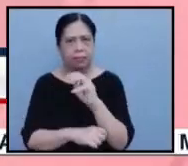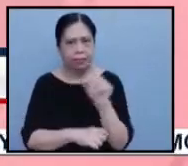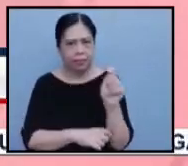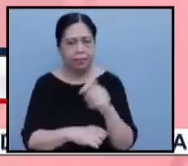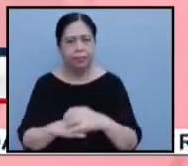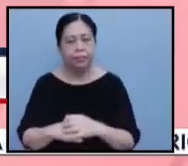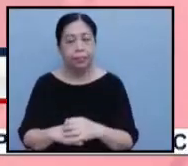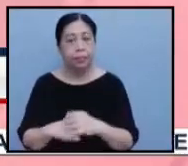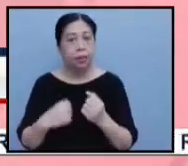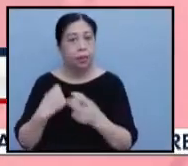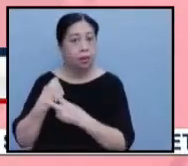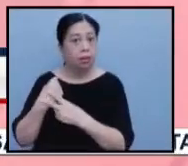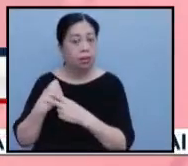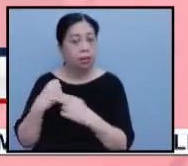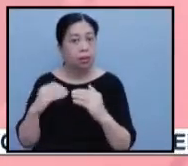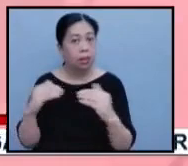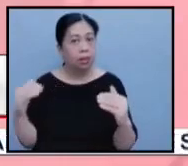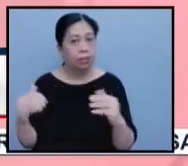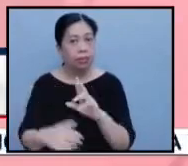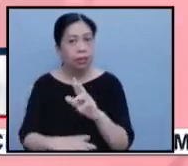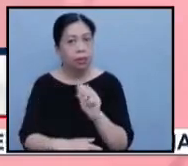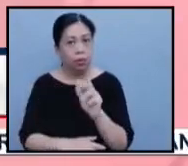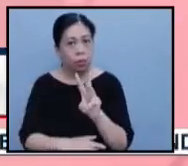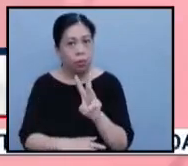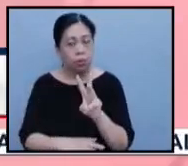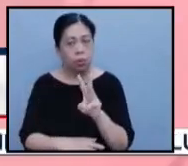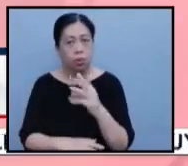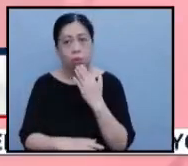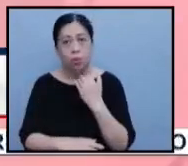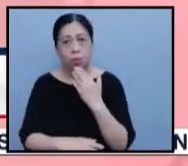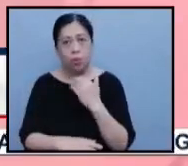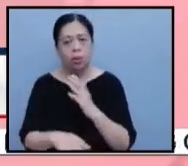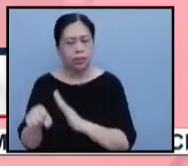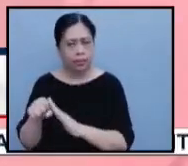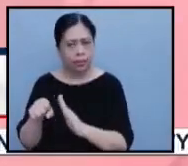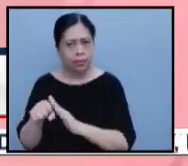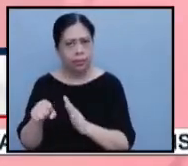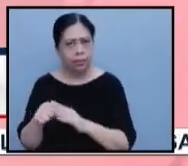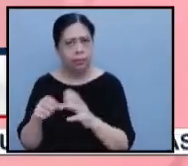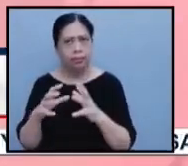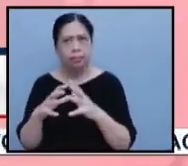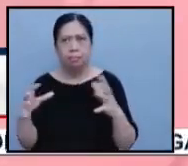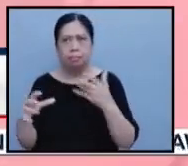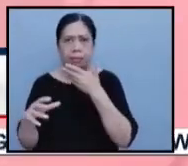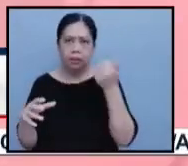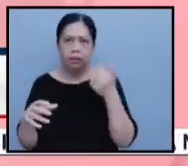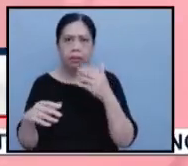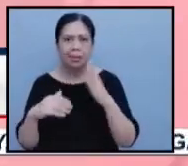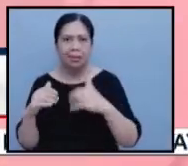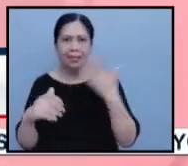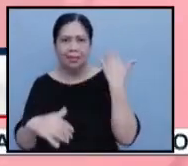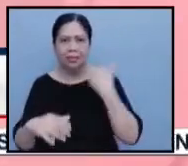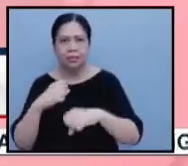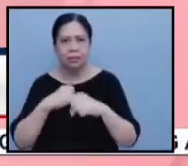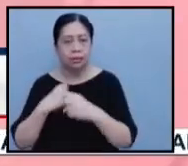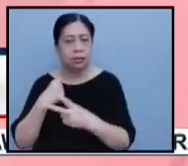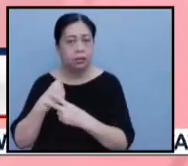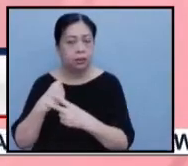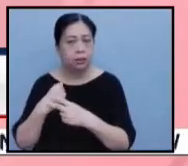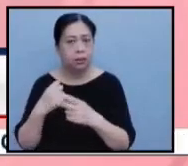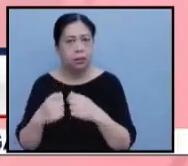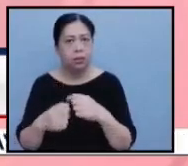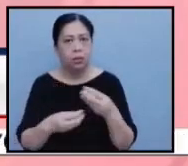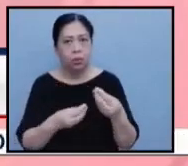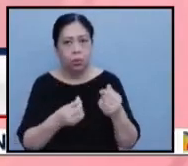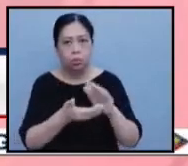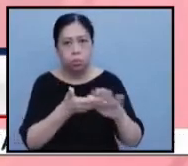levels po natin ng raw ay sapat um It's better a lot better than last year Iyung stock level po natin ng refined is more